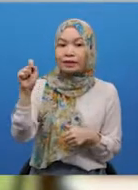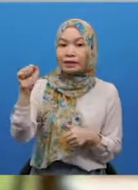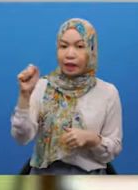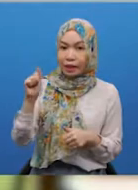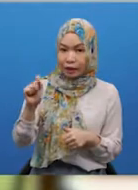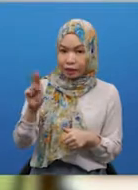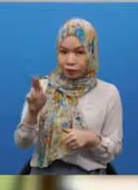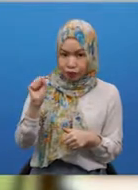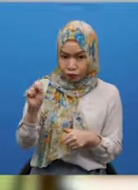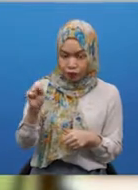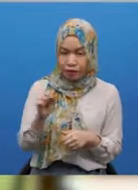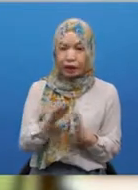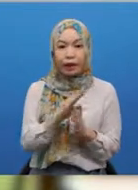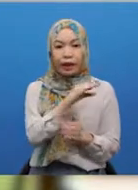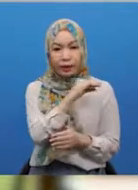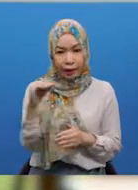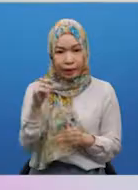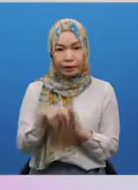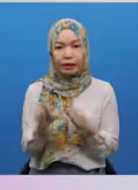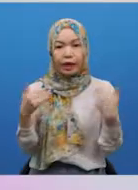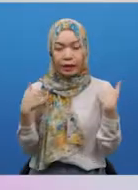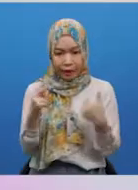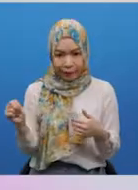dan situasi pertuturan itu.